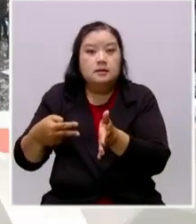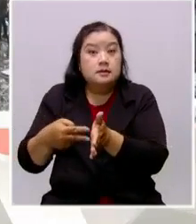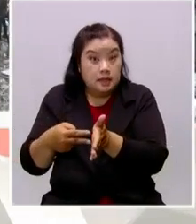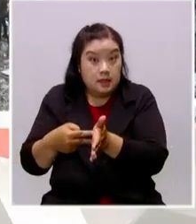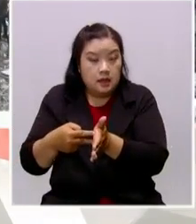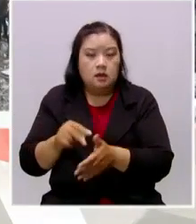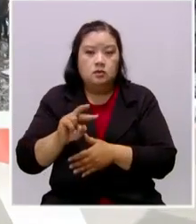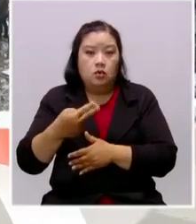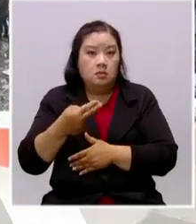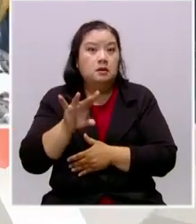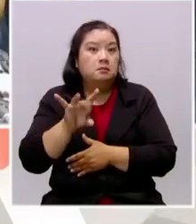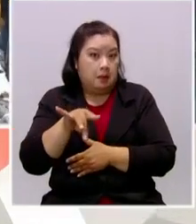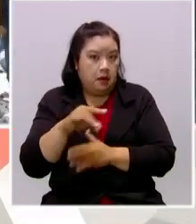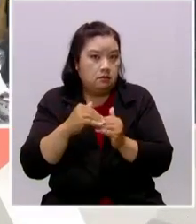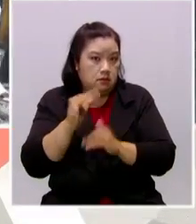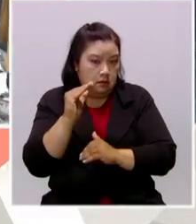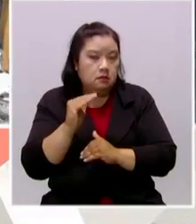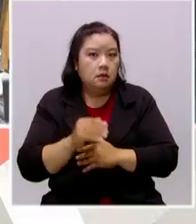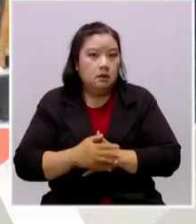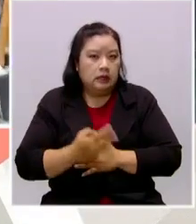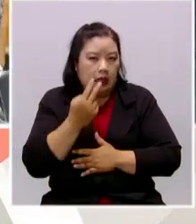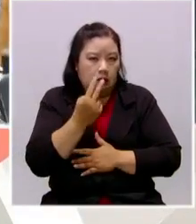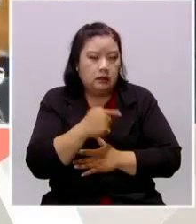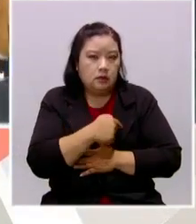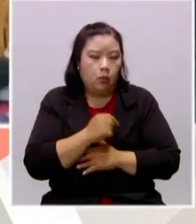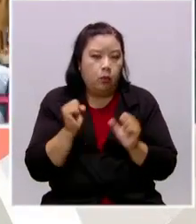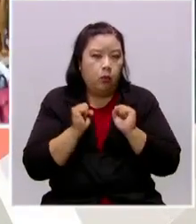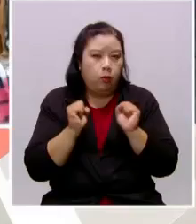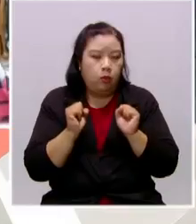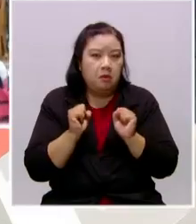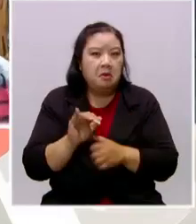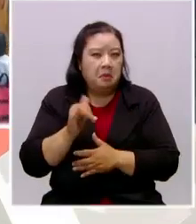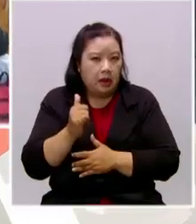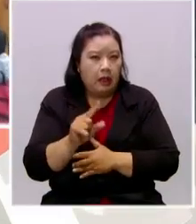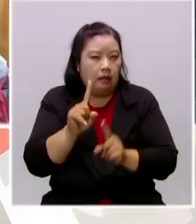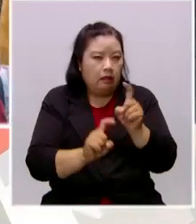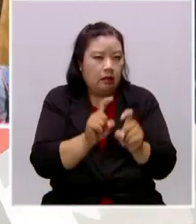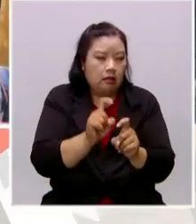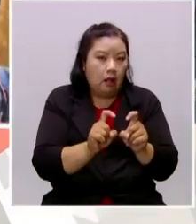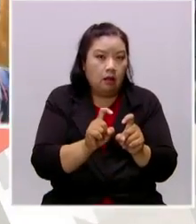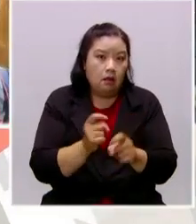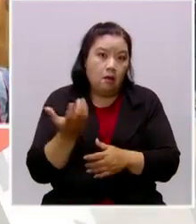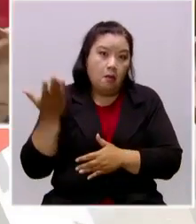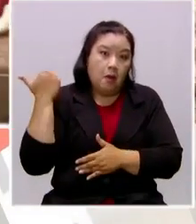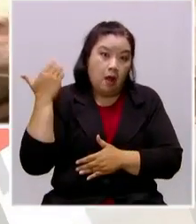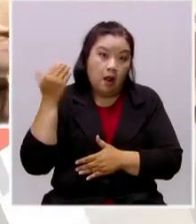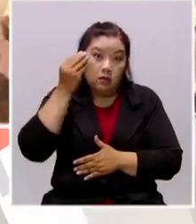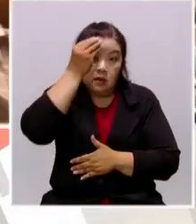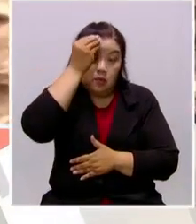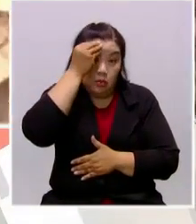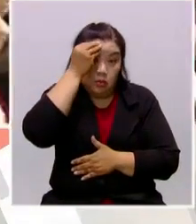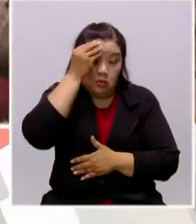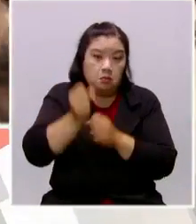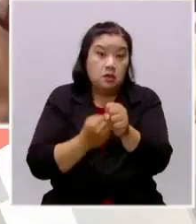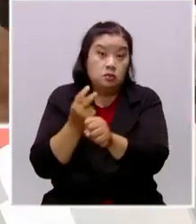คะตัวเลขพุ่งมาขณานี้หลายคนเริ่มหวั่นใจว่าจำนวนของผู้เสียชีวิตอาจจะแซงหน้าเหตุการณ์แผ่นดินไหวครั้งใหญ่ที่ญี่ปุ่นเมื่อตอน